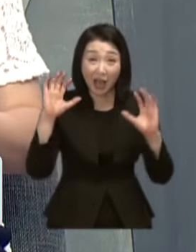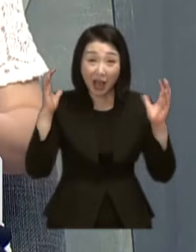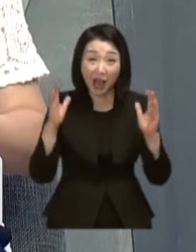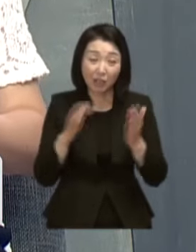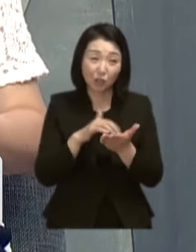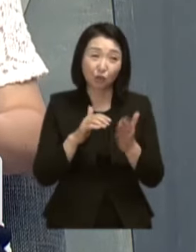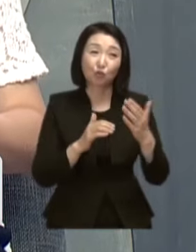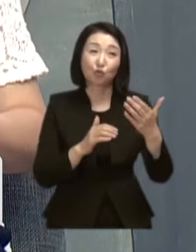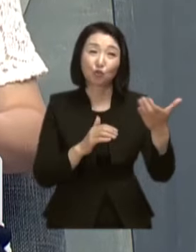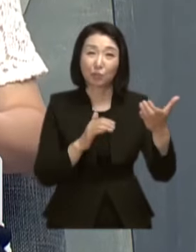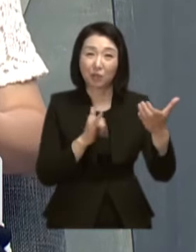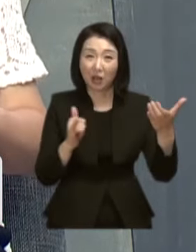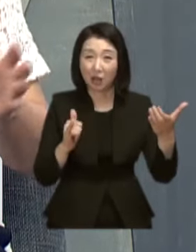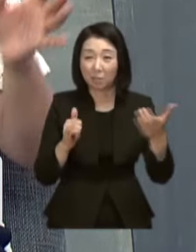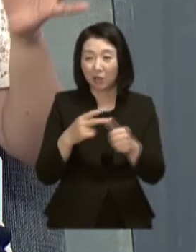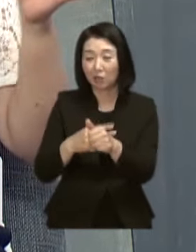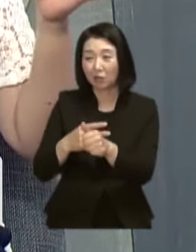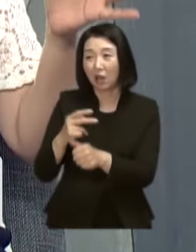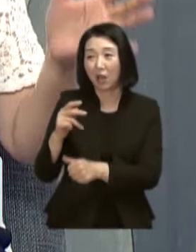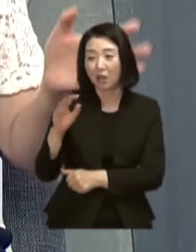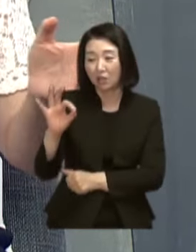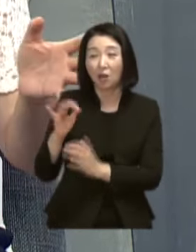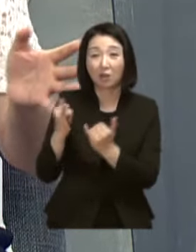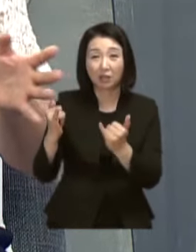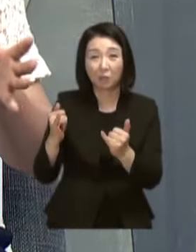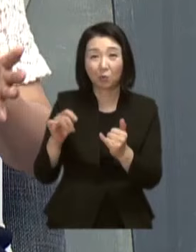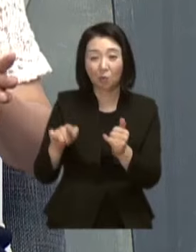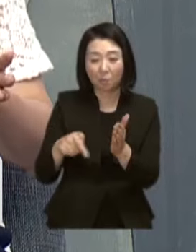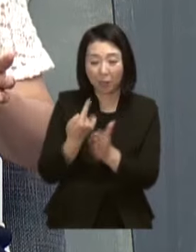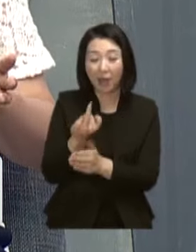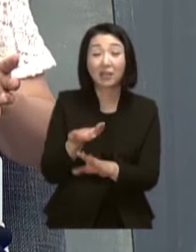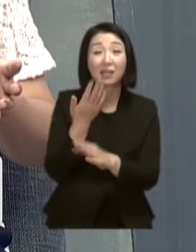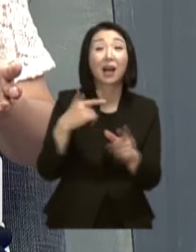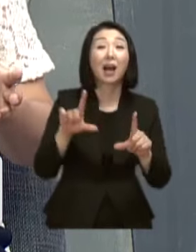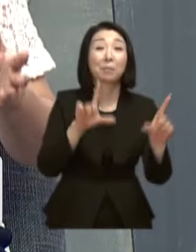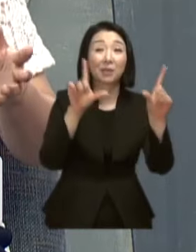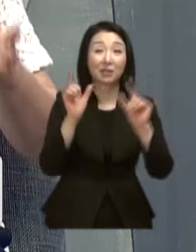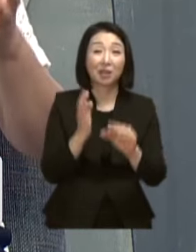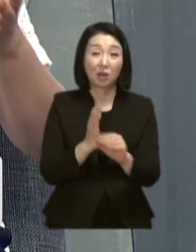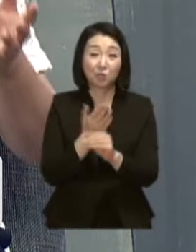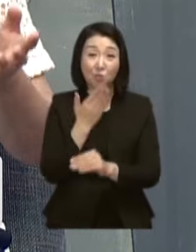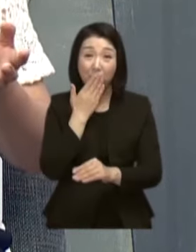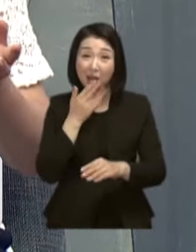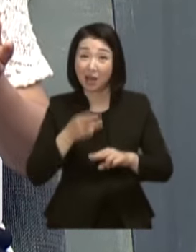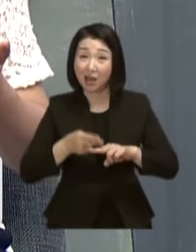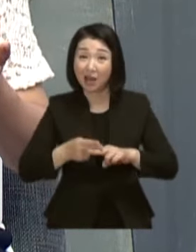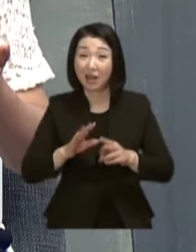10명의 교사까지 해가지고 100명이 이제 함께 생활하면서 식사를 아주